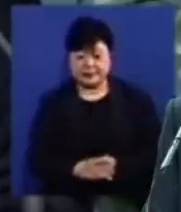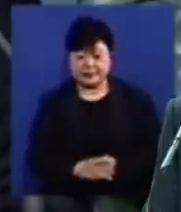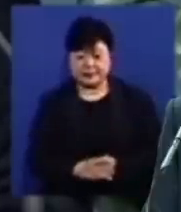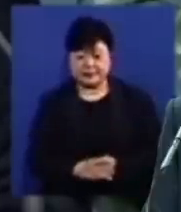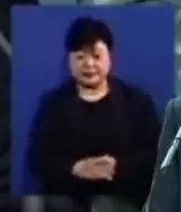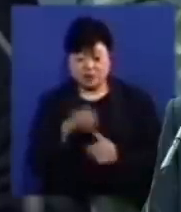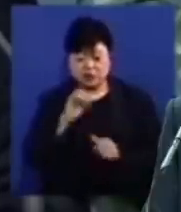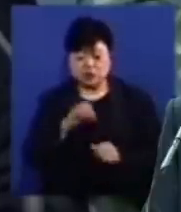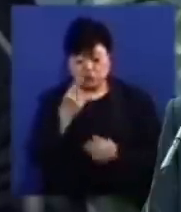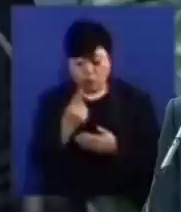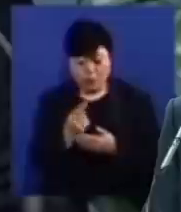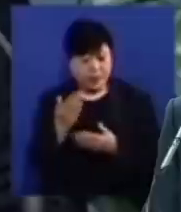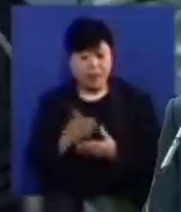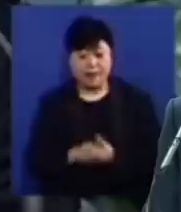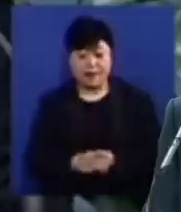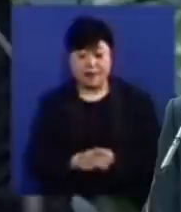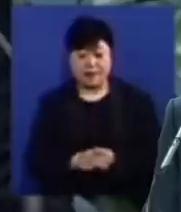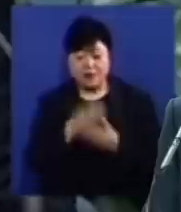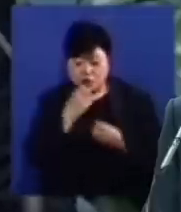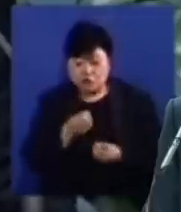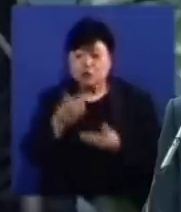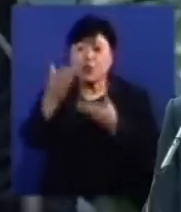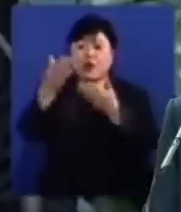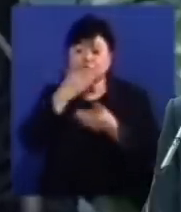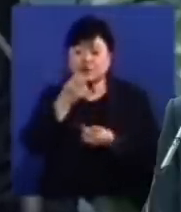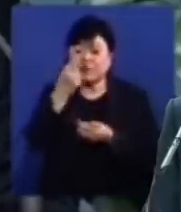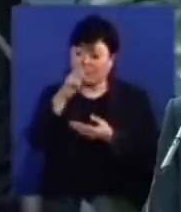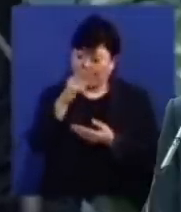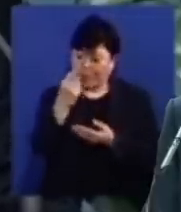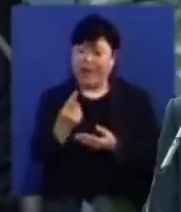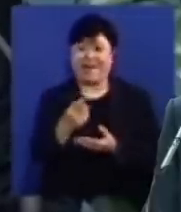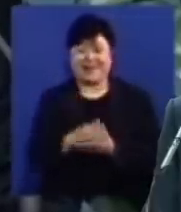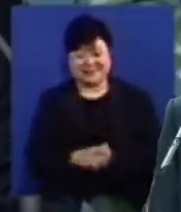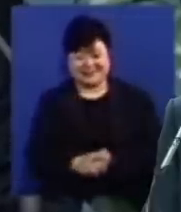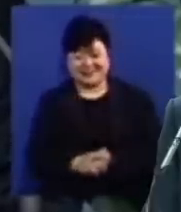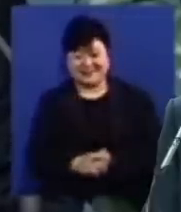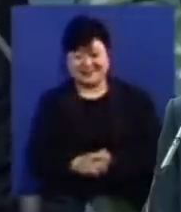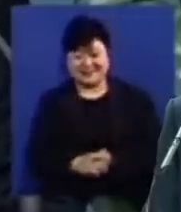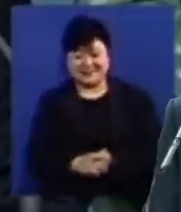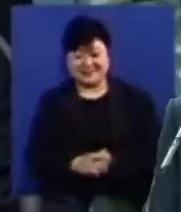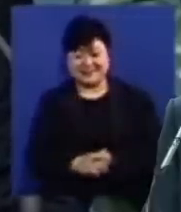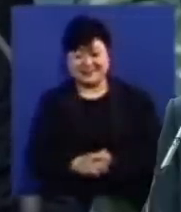그런 저주가 임하는 것입니다. 축복을 하면 축복이 많은 것입니다.